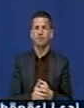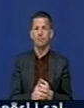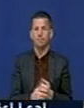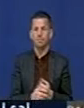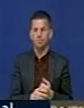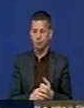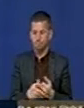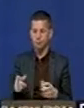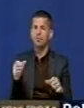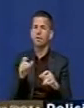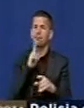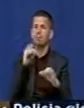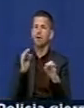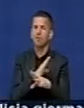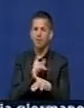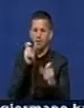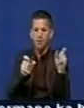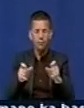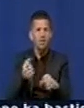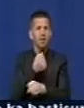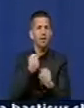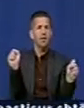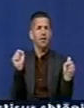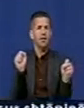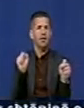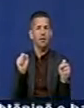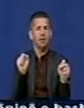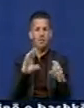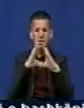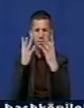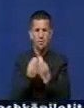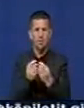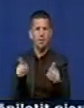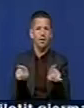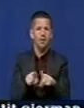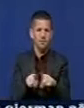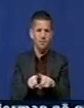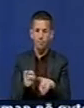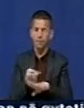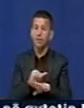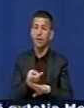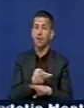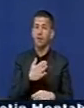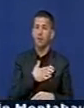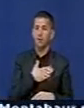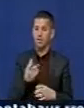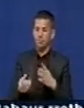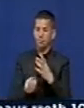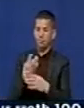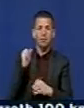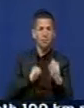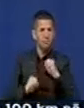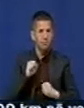se fati i popujve për të luftuar për liri dhe pavarësi është pothuajse i njëjtë. Shteti jon u krijua me